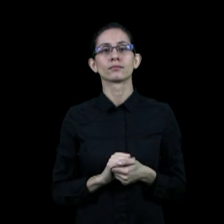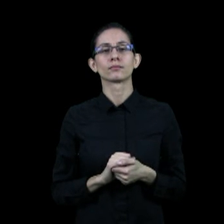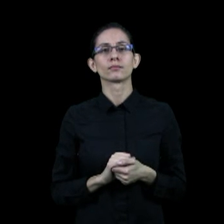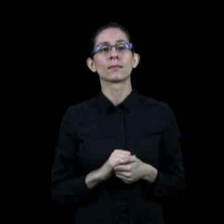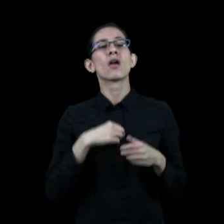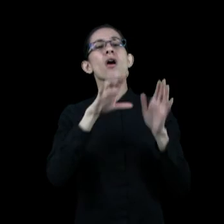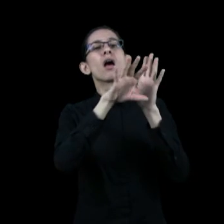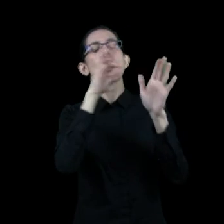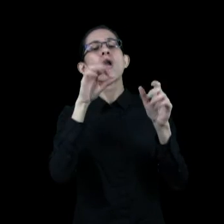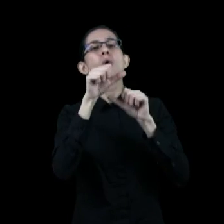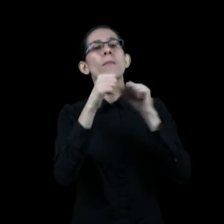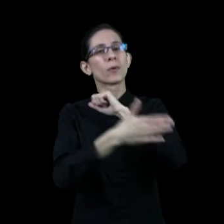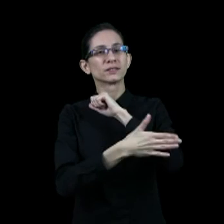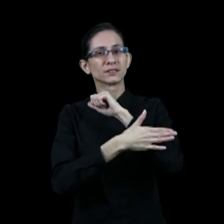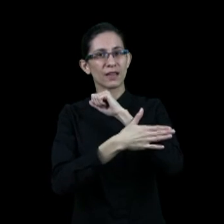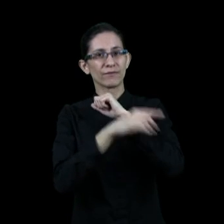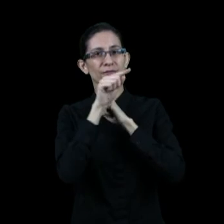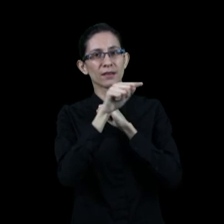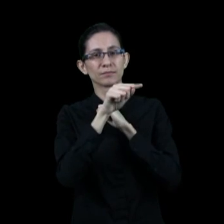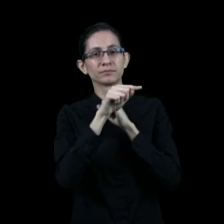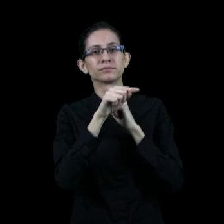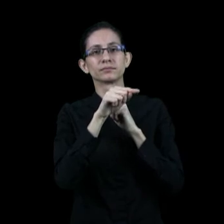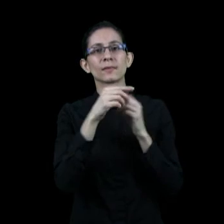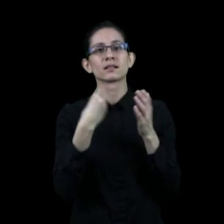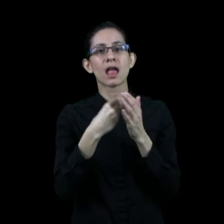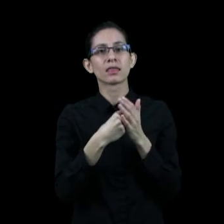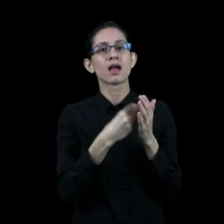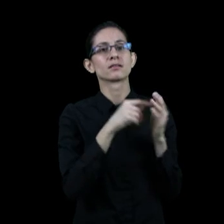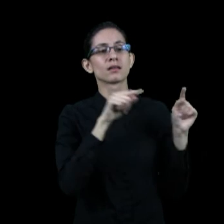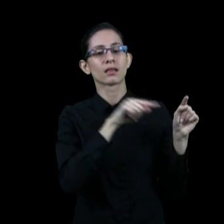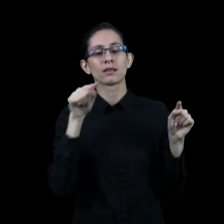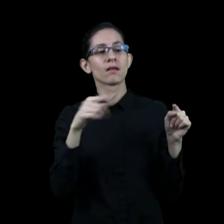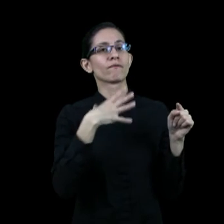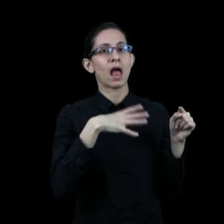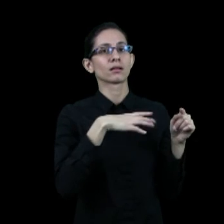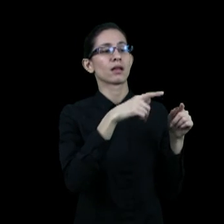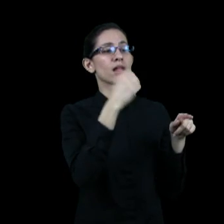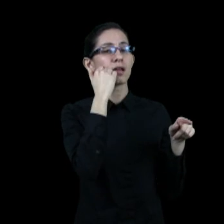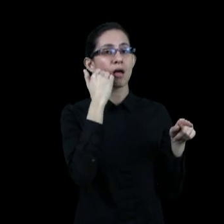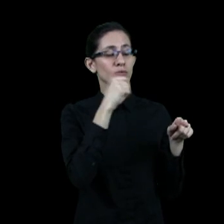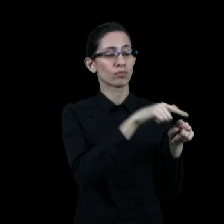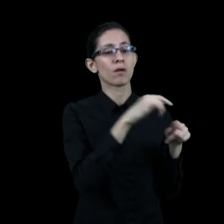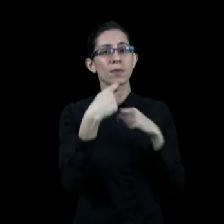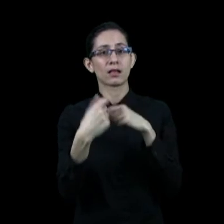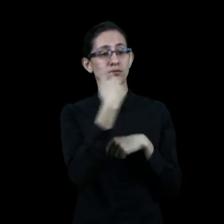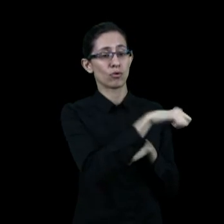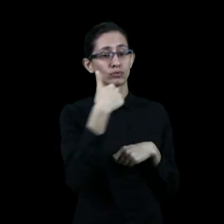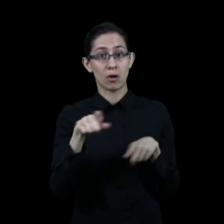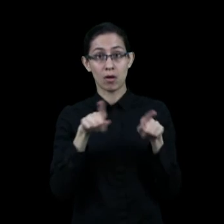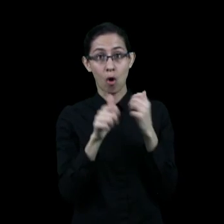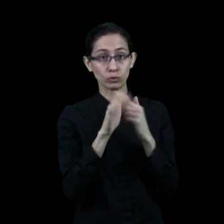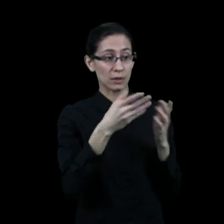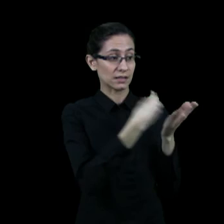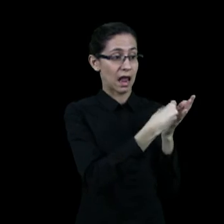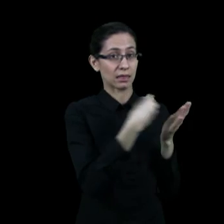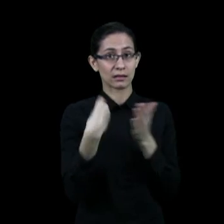bazowym. A to jest tylko poziom cen w tym roku. Istotny będzie wzrost. To, czy wskaźnik się zmieni w roku,